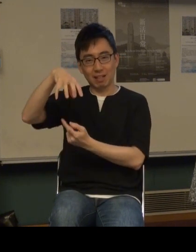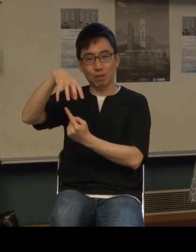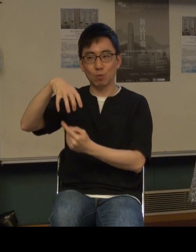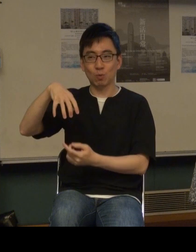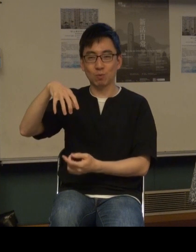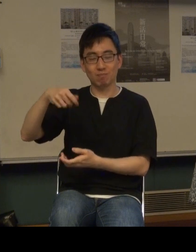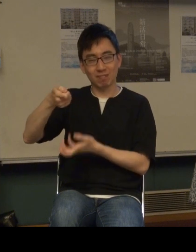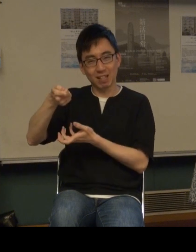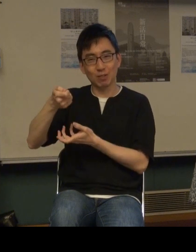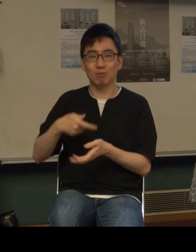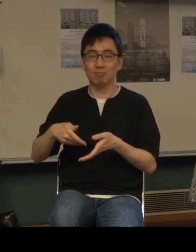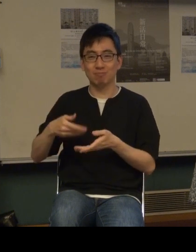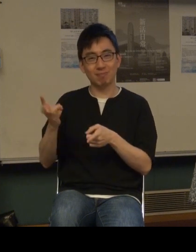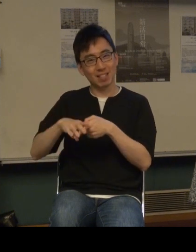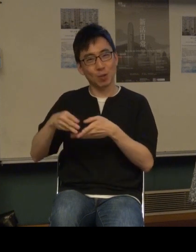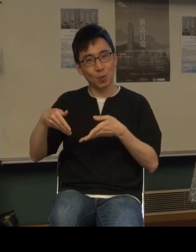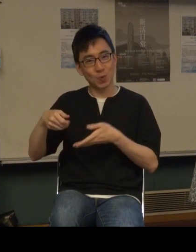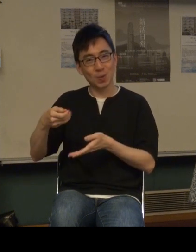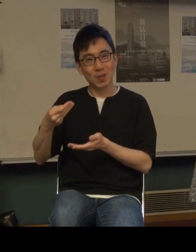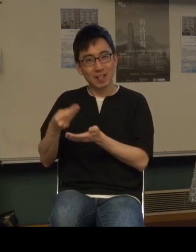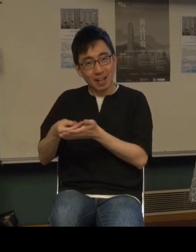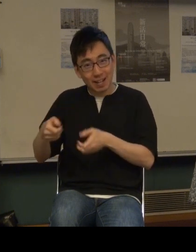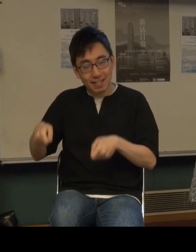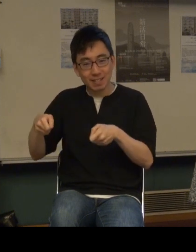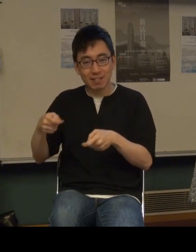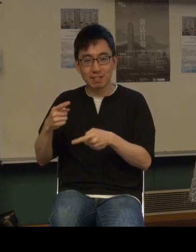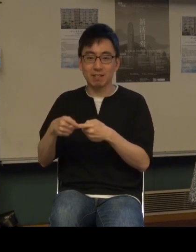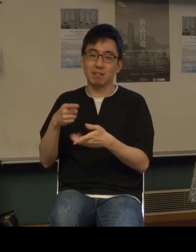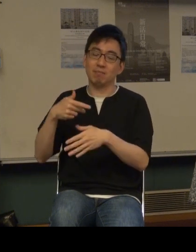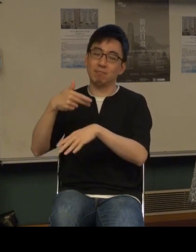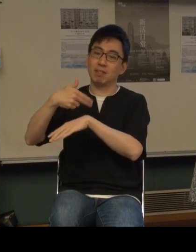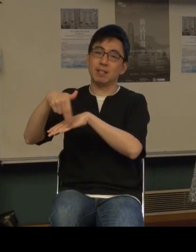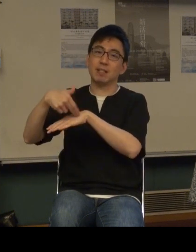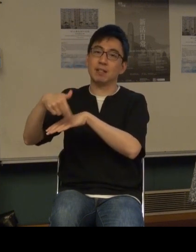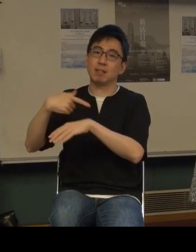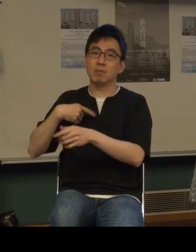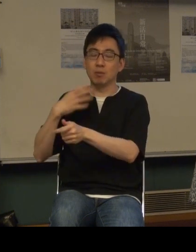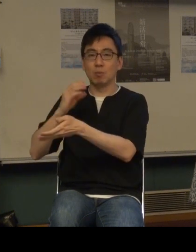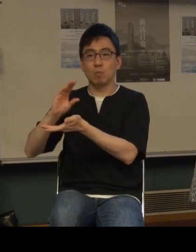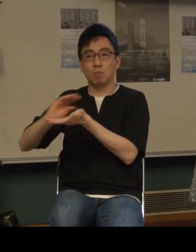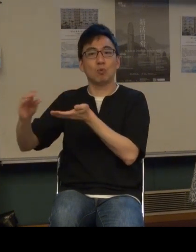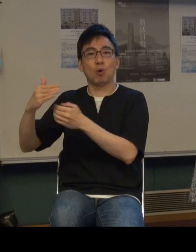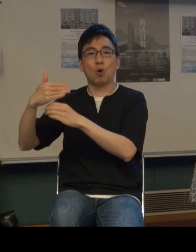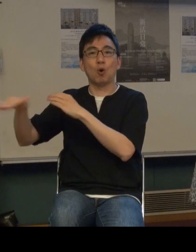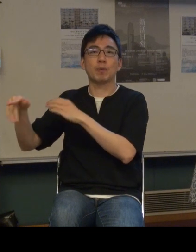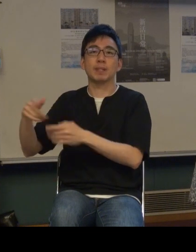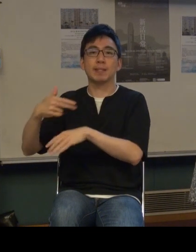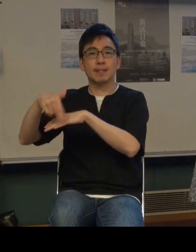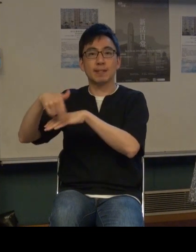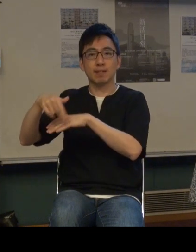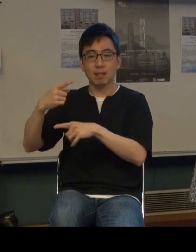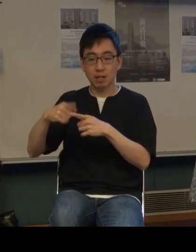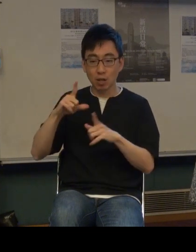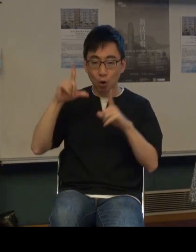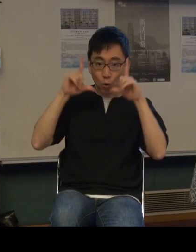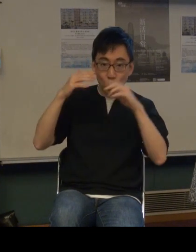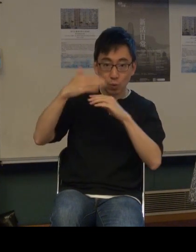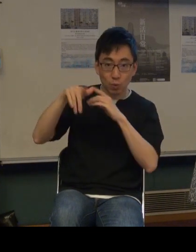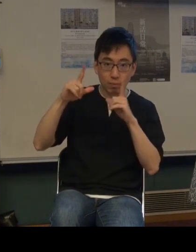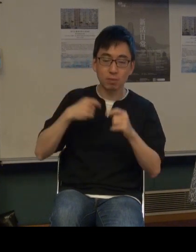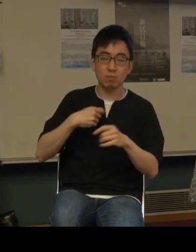法，燈籠洲街市就外判了給私人的建築師黃祖堂設計，但是你都會見到它的外形都是很規律